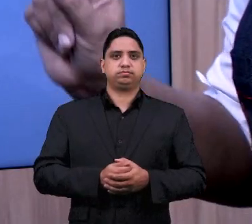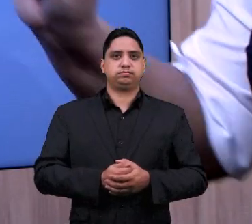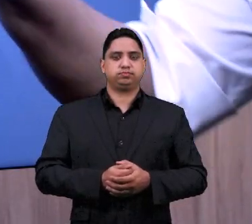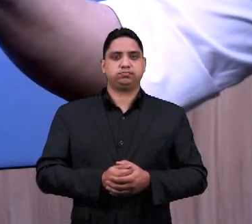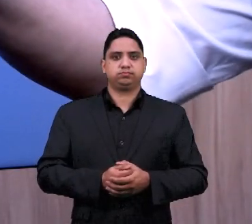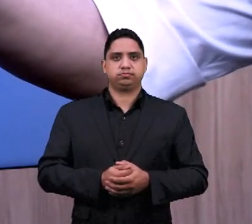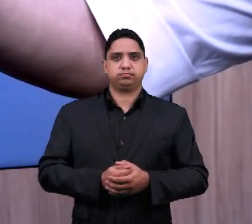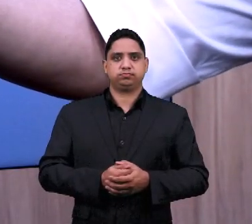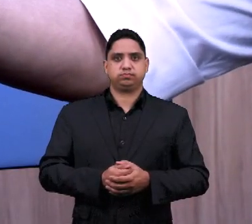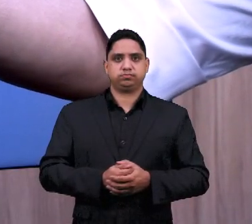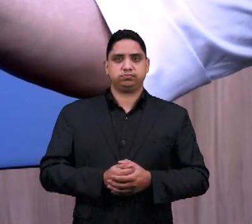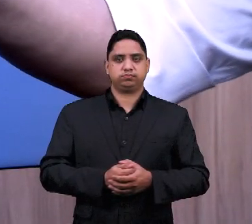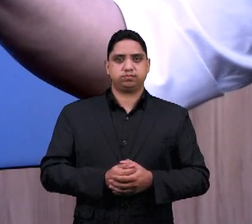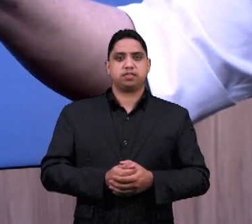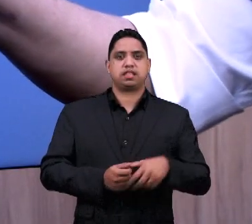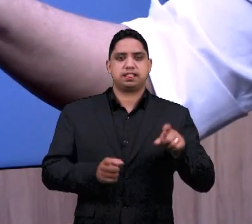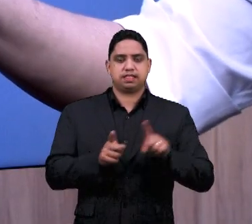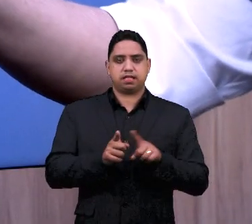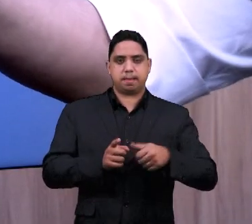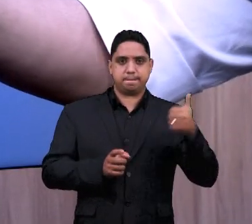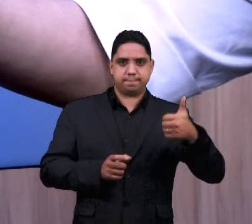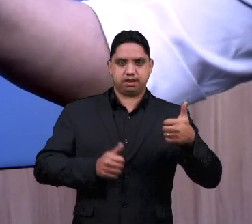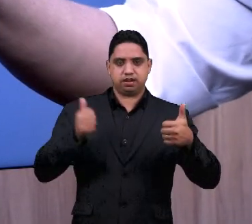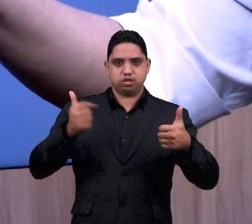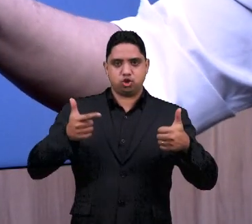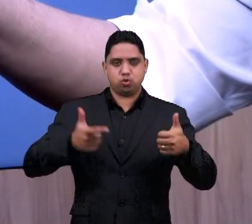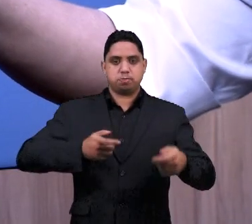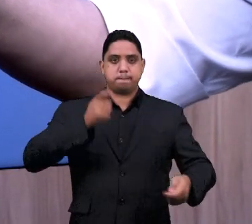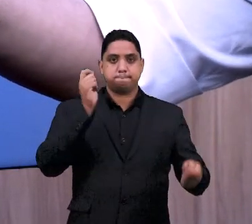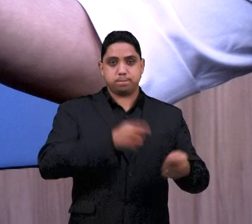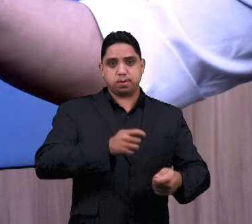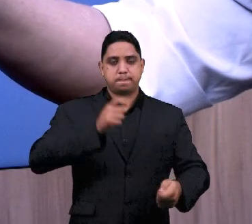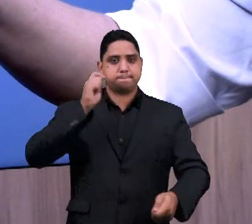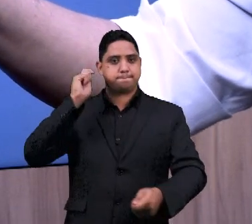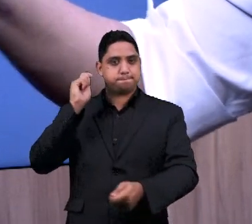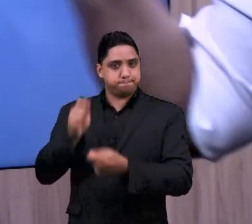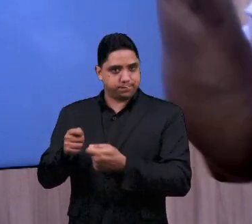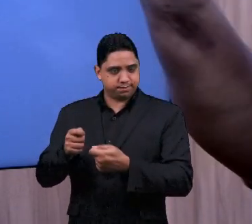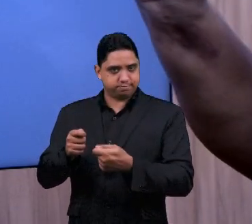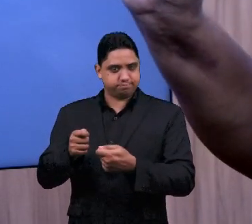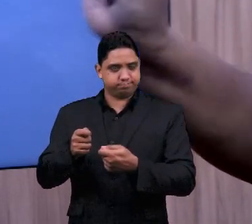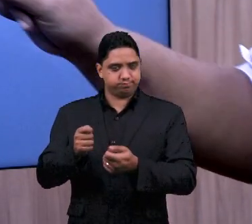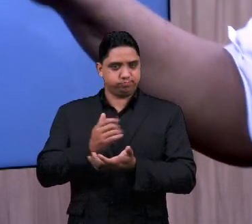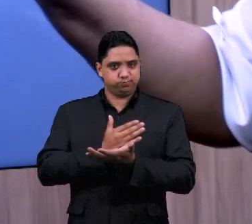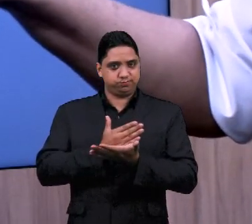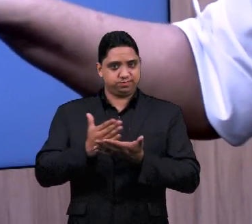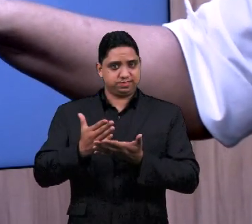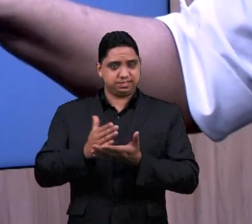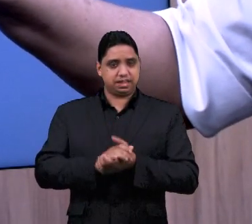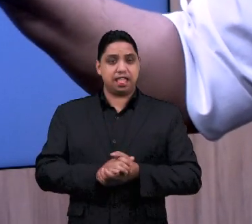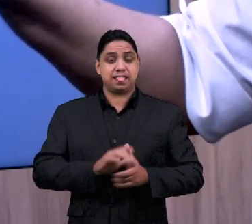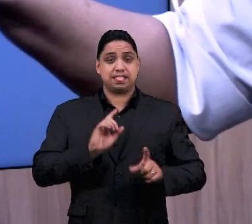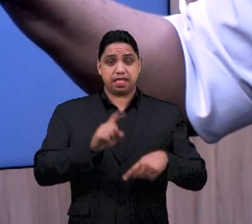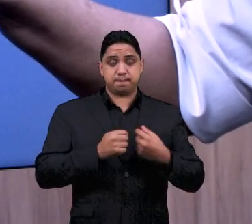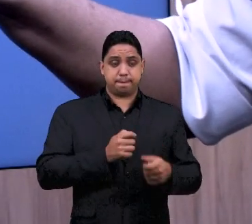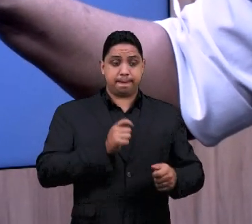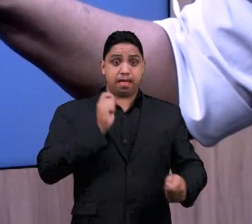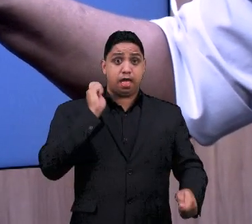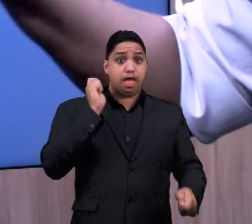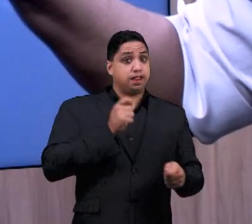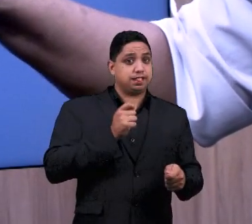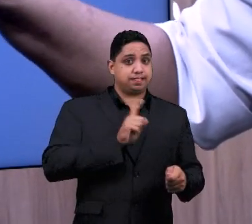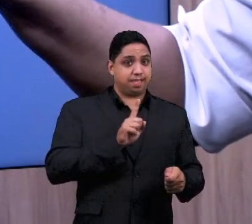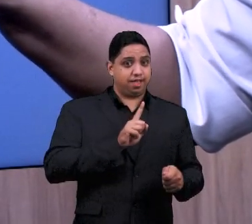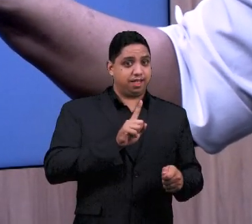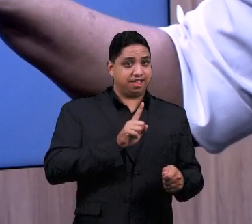Aussi, nous allons jouer au premier et deuxième temps au début de l'introduction. Et après,